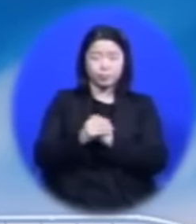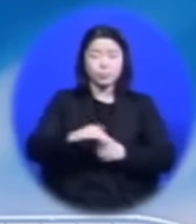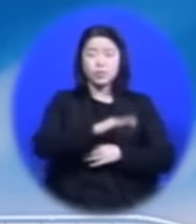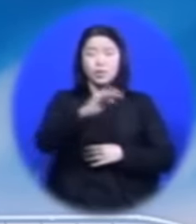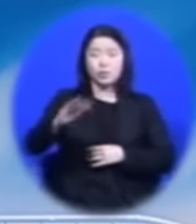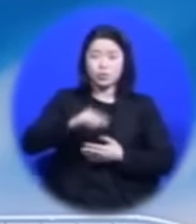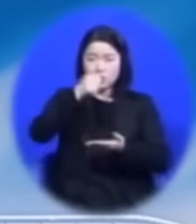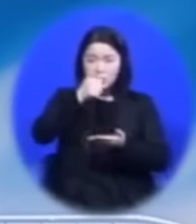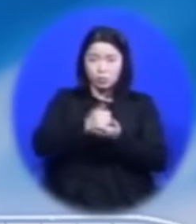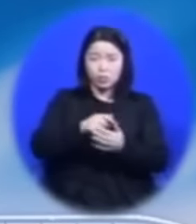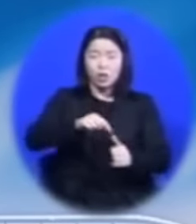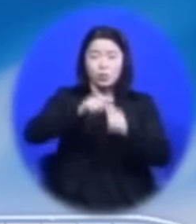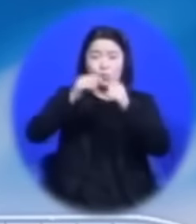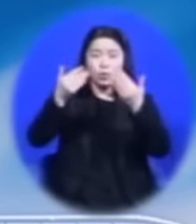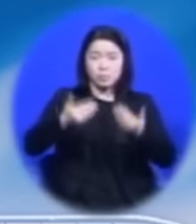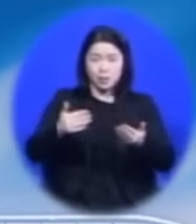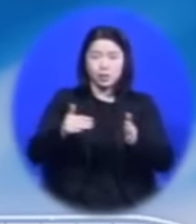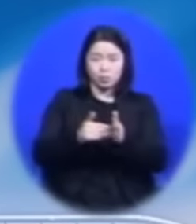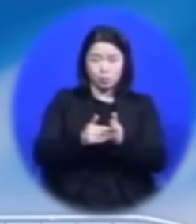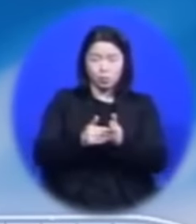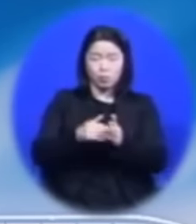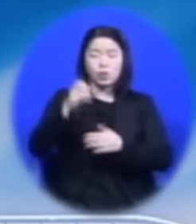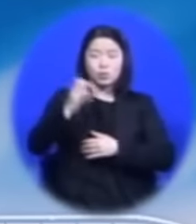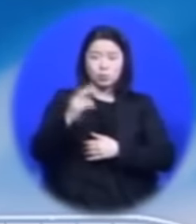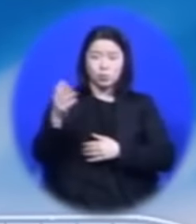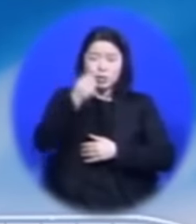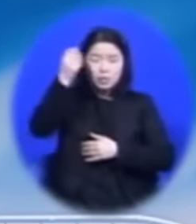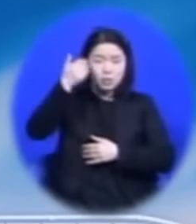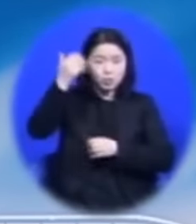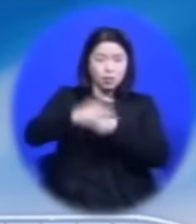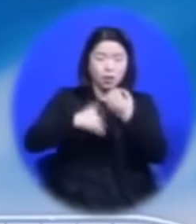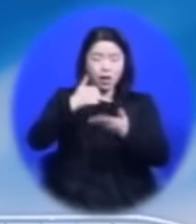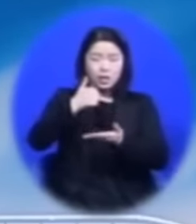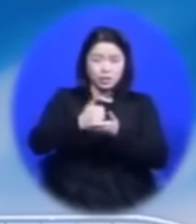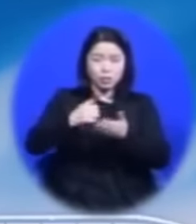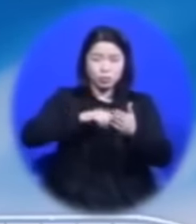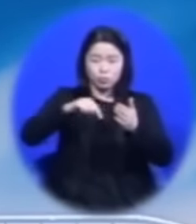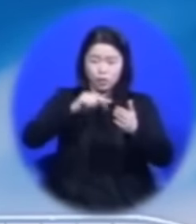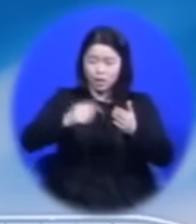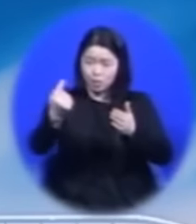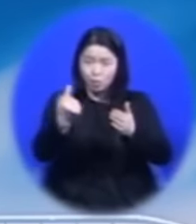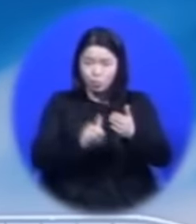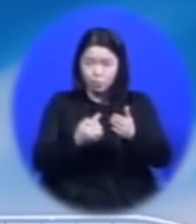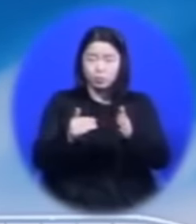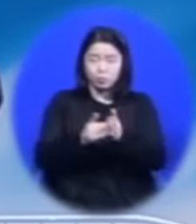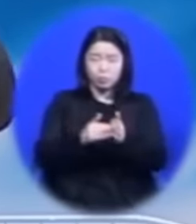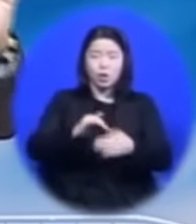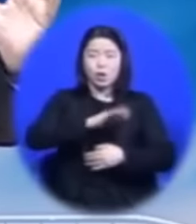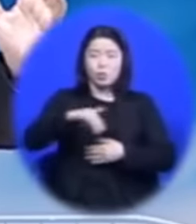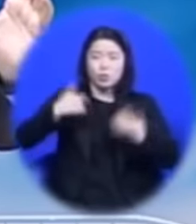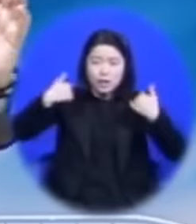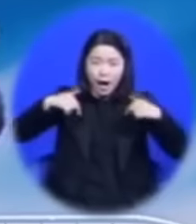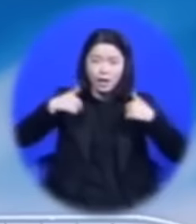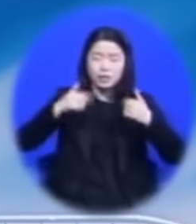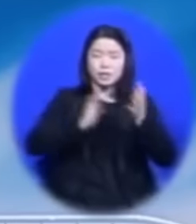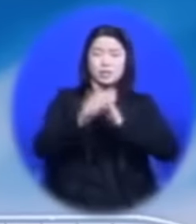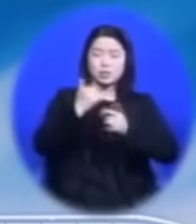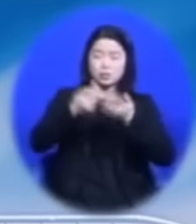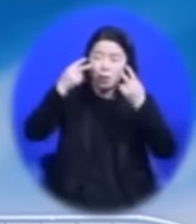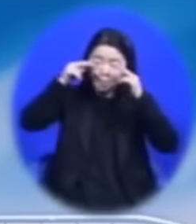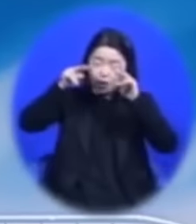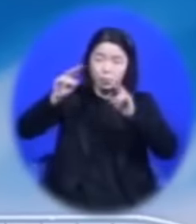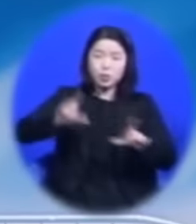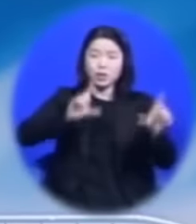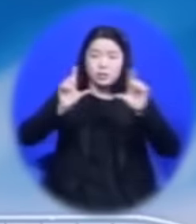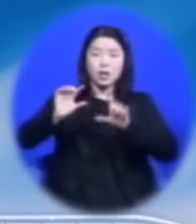우리는 죄에서 구원받았고 그리고 성령 하나님께서 우리 안에 오셨고 우리는 항상 예수님을 바라보고 살게 돼